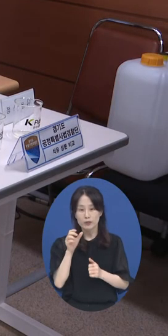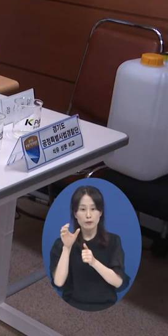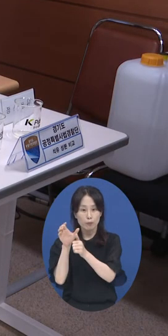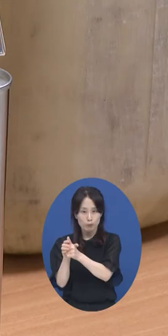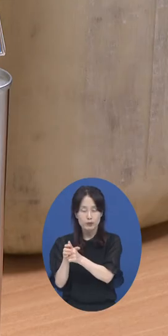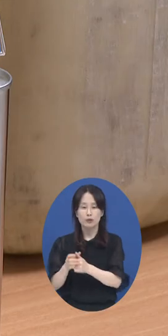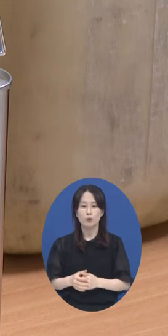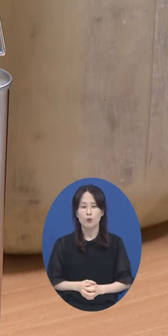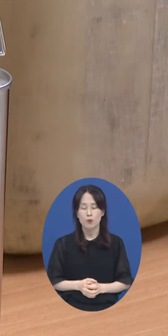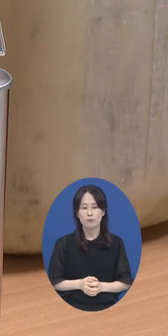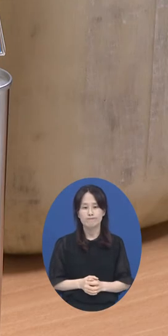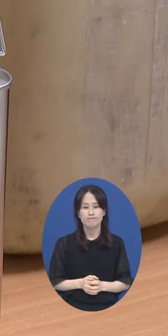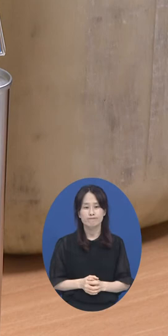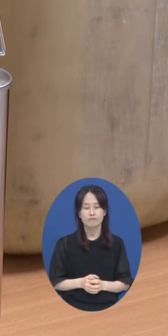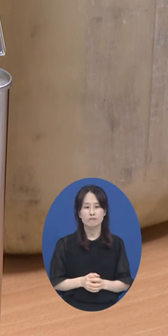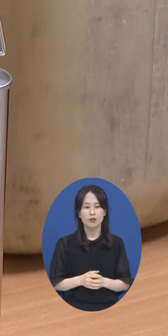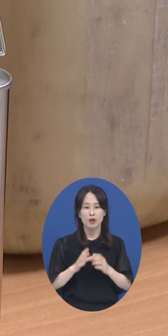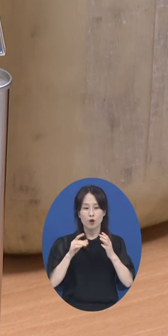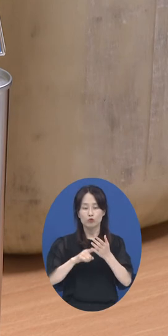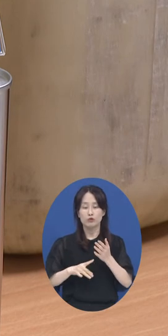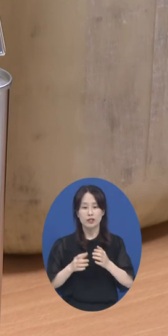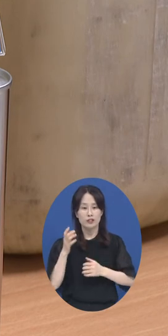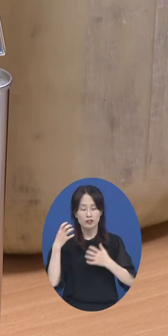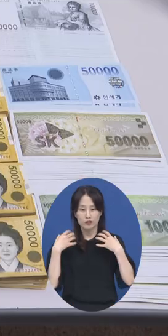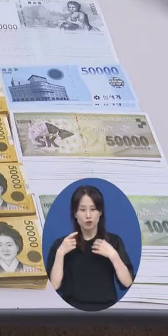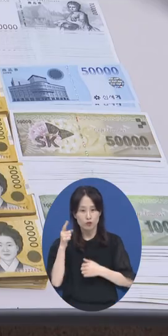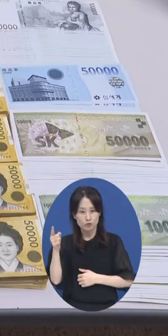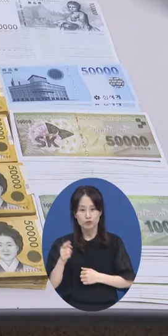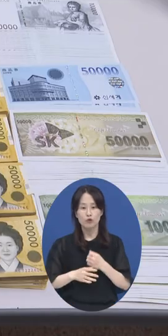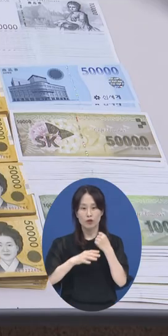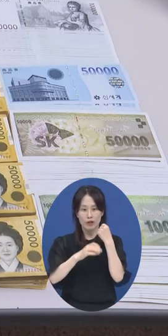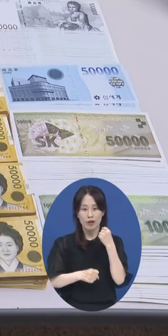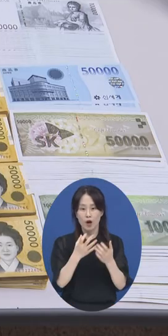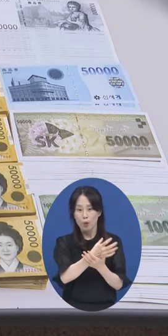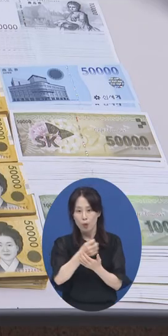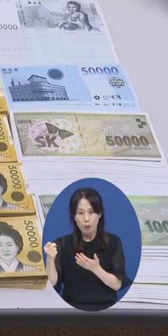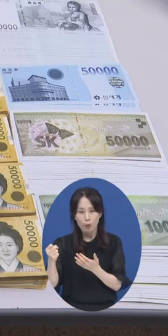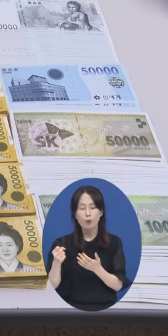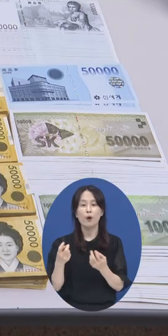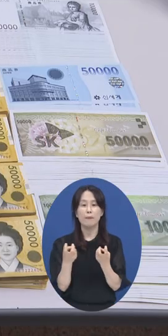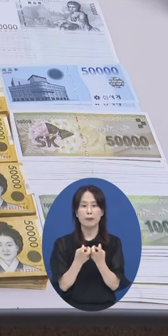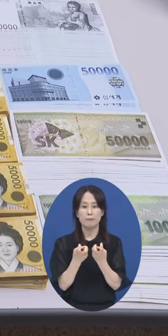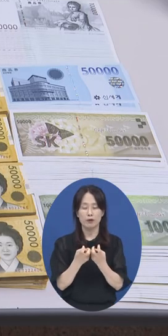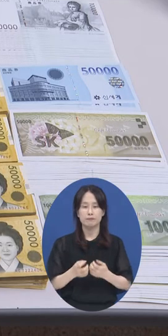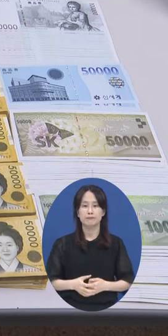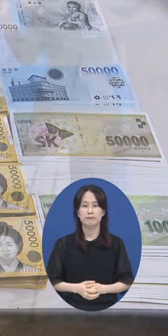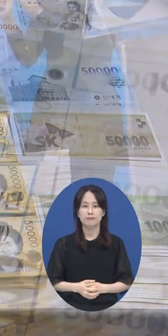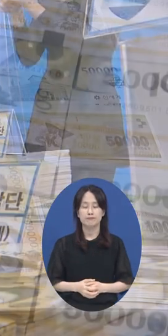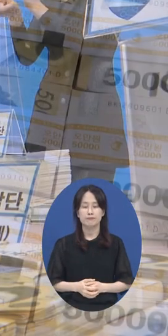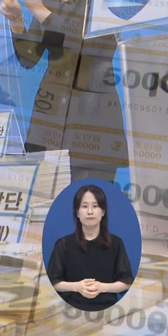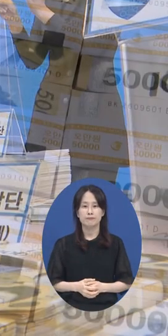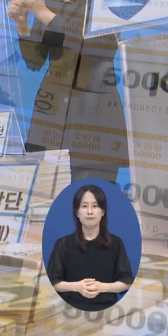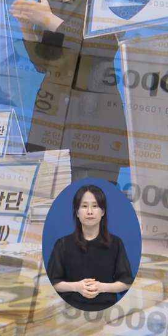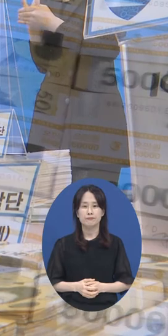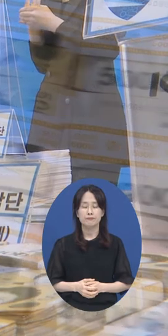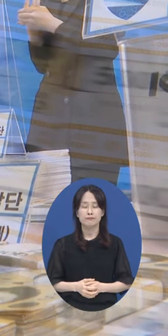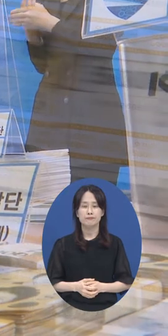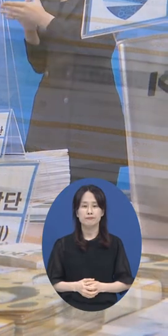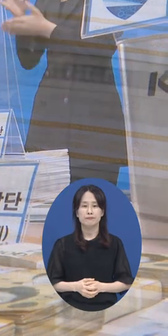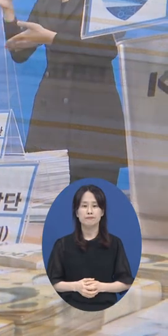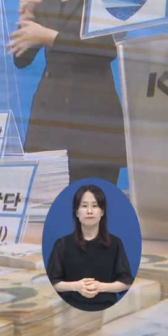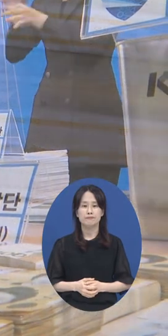성취하고 무자료 거래 사업자를 국세청에 통보 에 달로 책임이 춤 될 수 있도록 조치할 계획입니다 경제